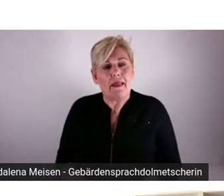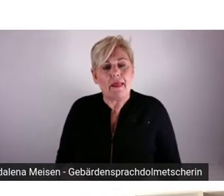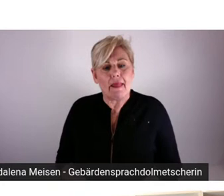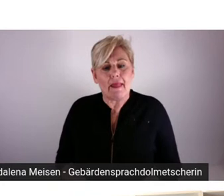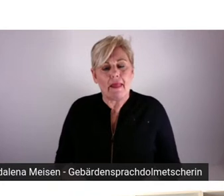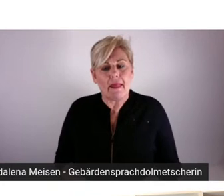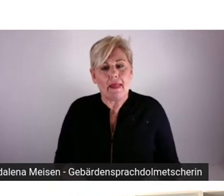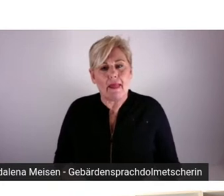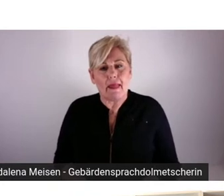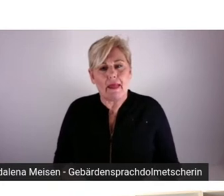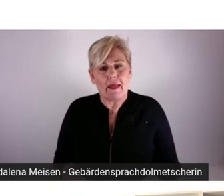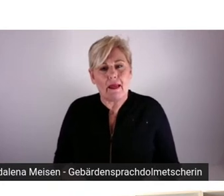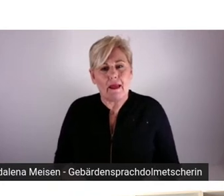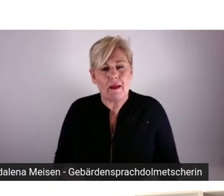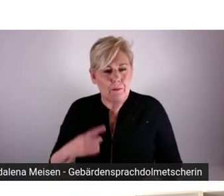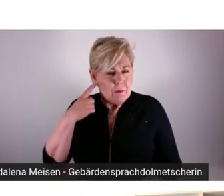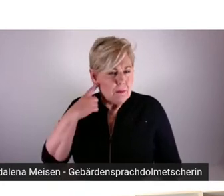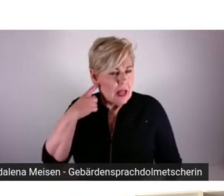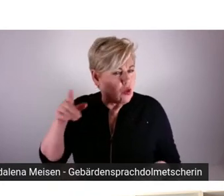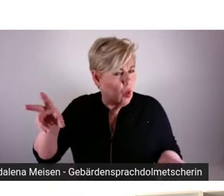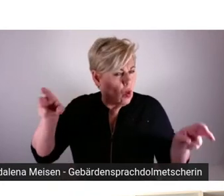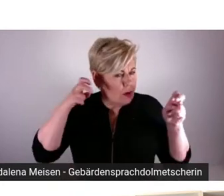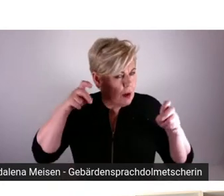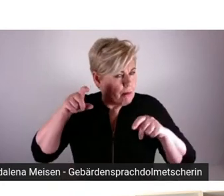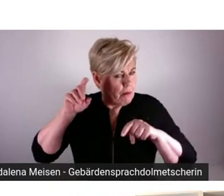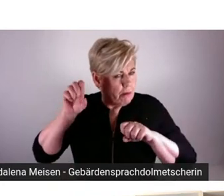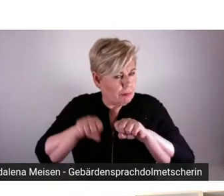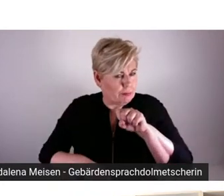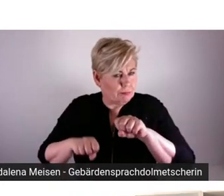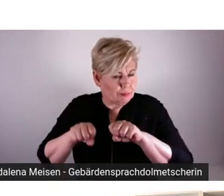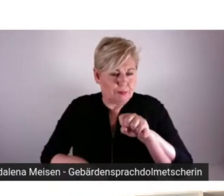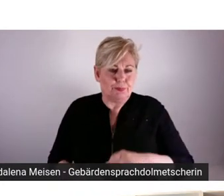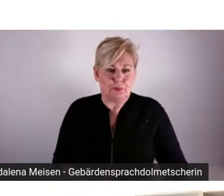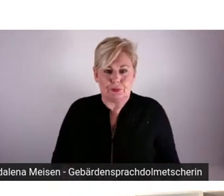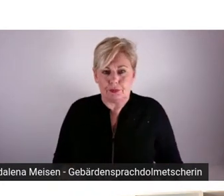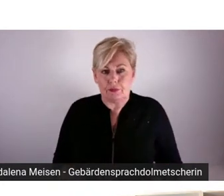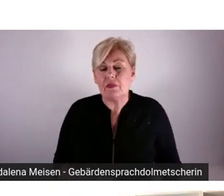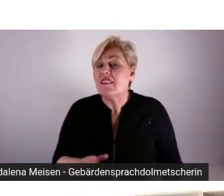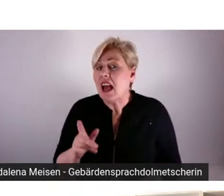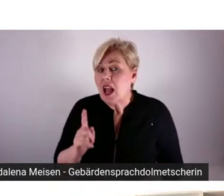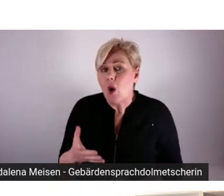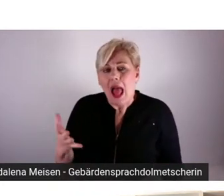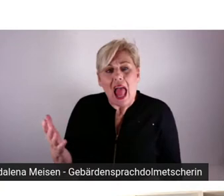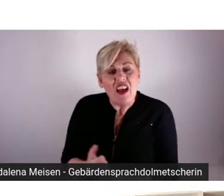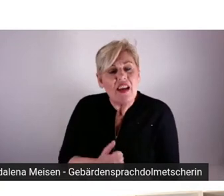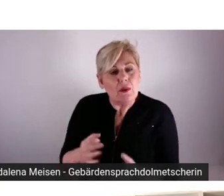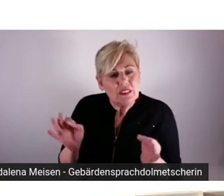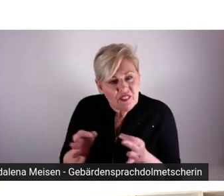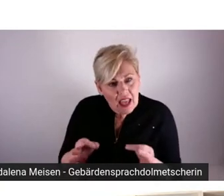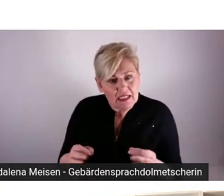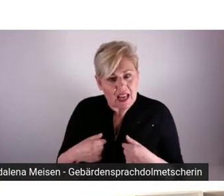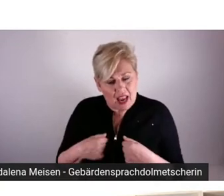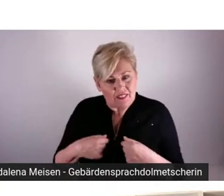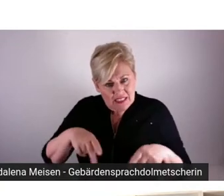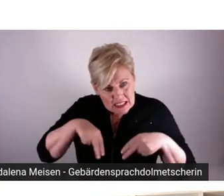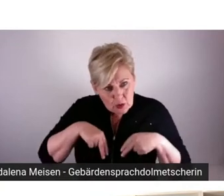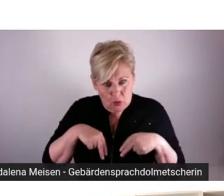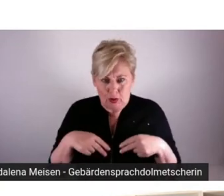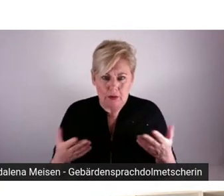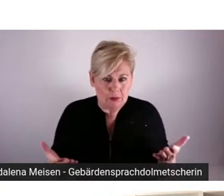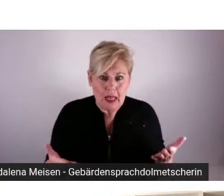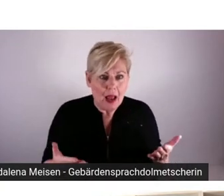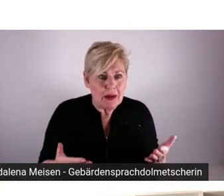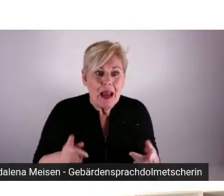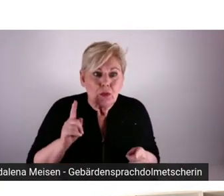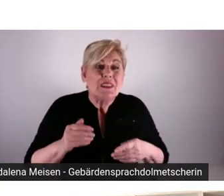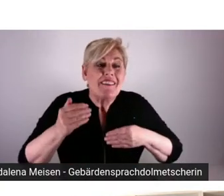kriegen, vielleicht auch die Erwerbsfähigkeit sozusagen wieder zu erlangen oder überhaupt zu erlangen. Das ist überhaupt gar kein Thema. Da muss es weitergehen. Und das ist